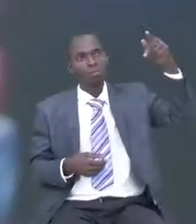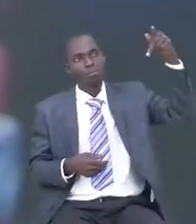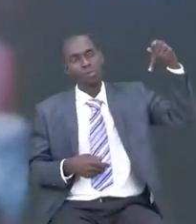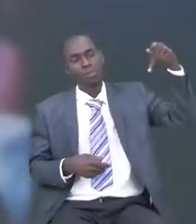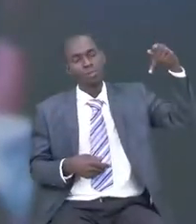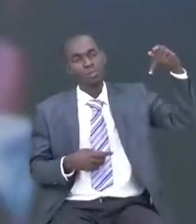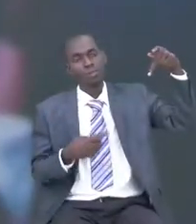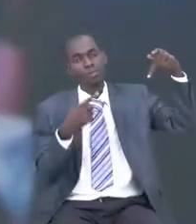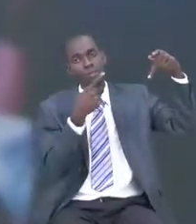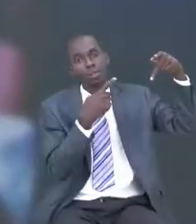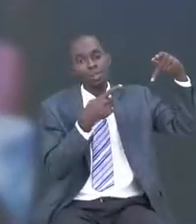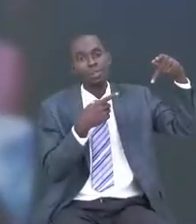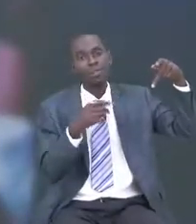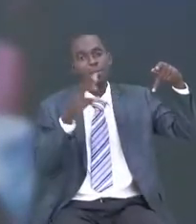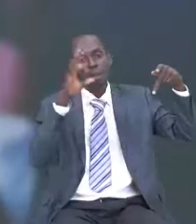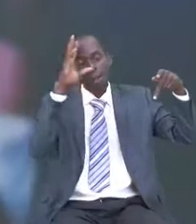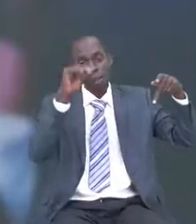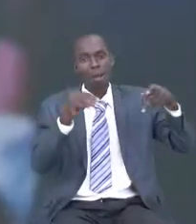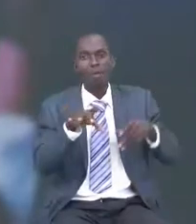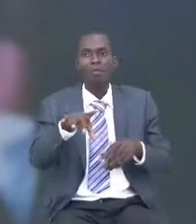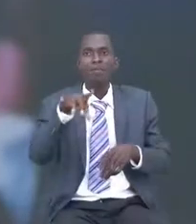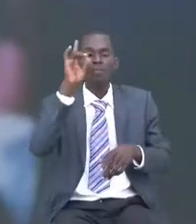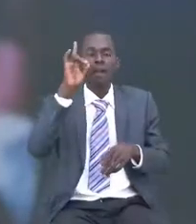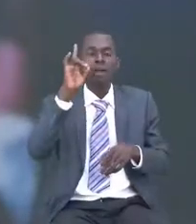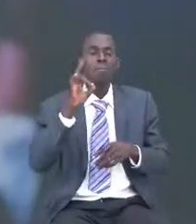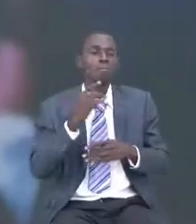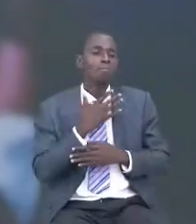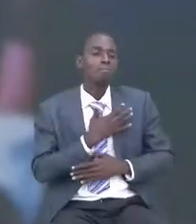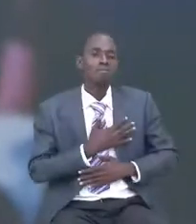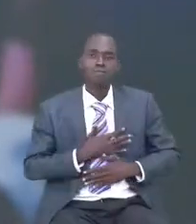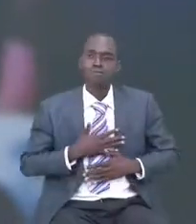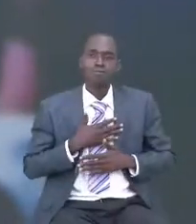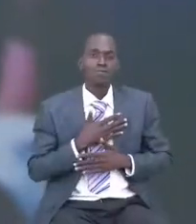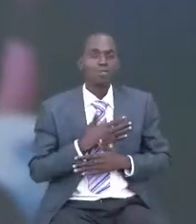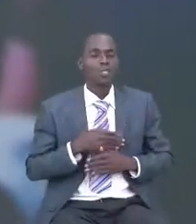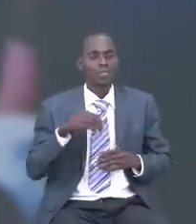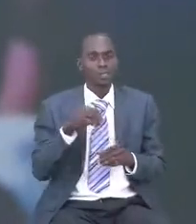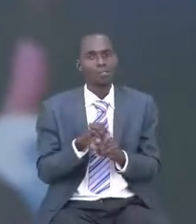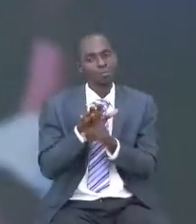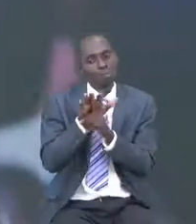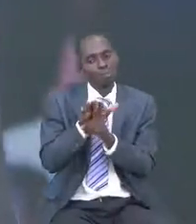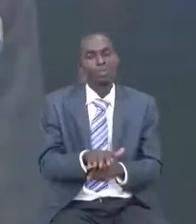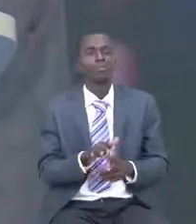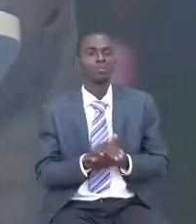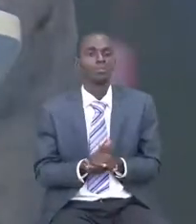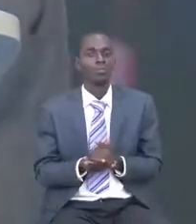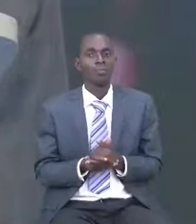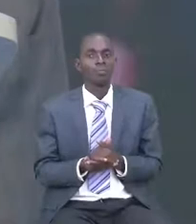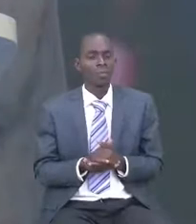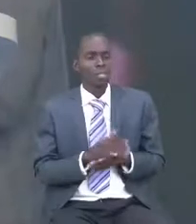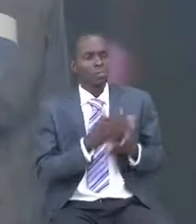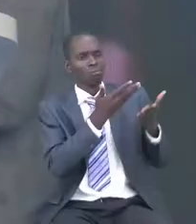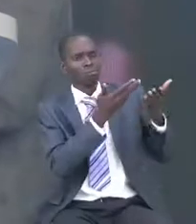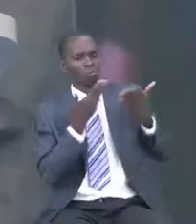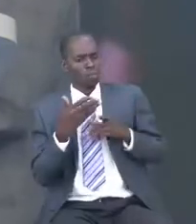Il a trouvé du plaisir dans la pression. Il a trouvé du plaisir dans la pression. Il a dit, malgré